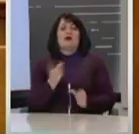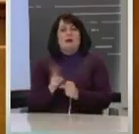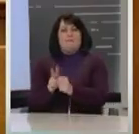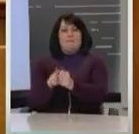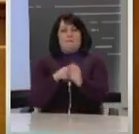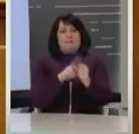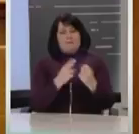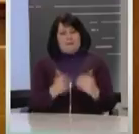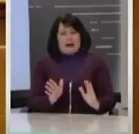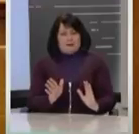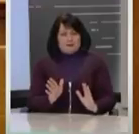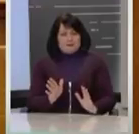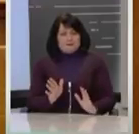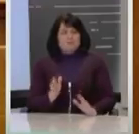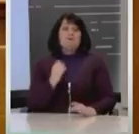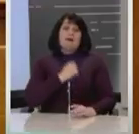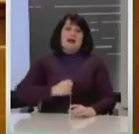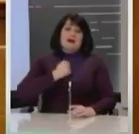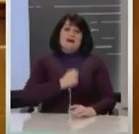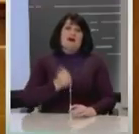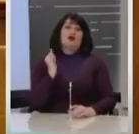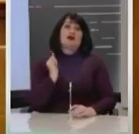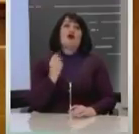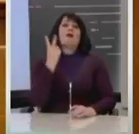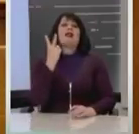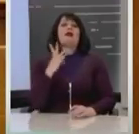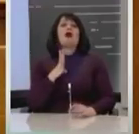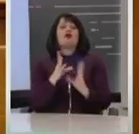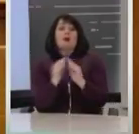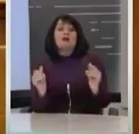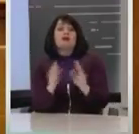μας, ενώ δυστυχώς είναι ακόμη 2 αυτοί που αγνοούνται.